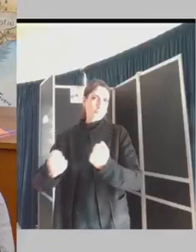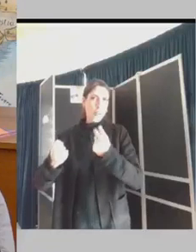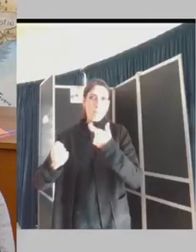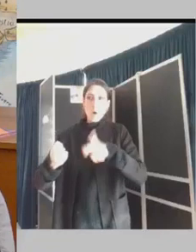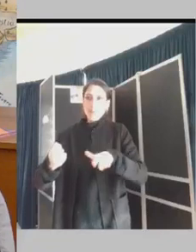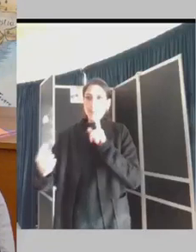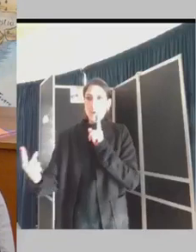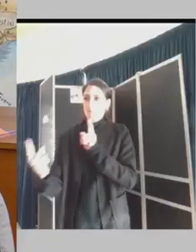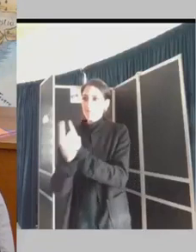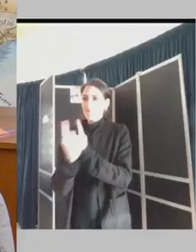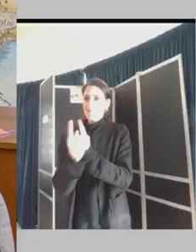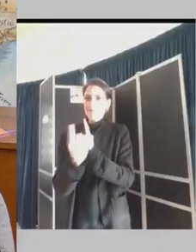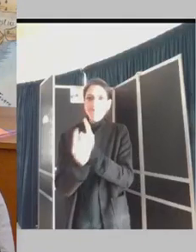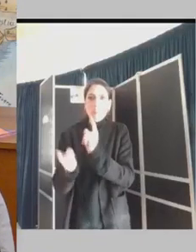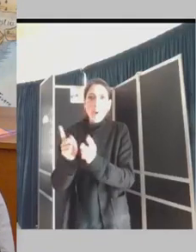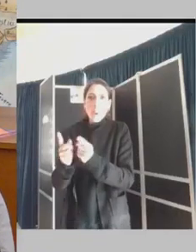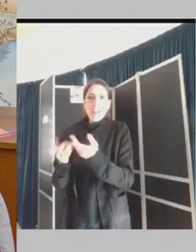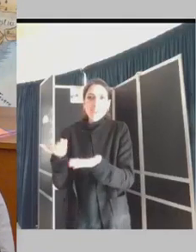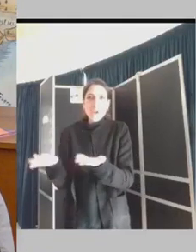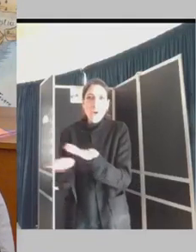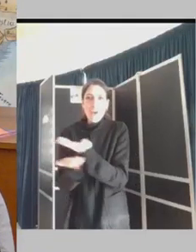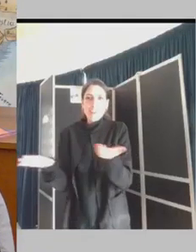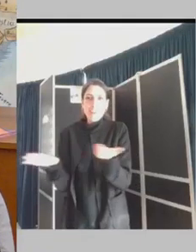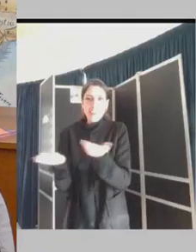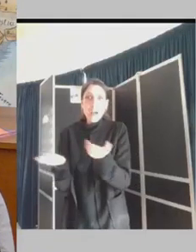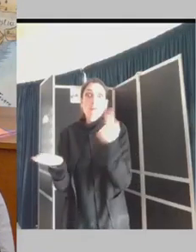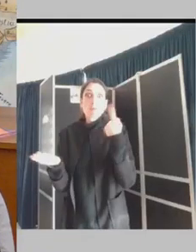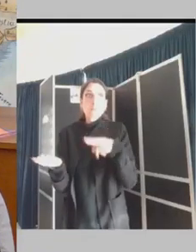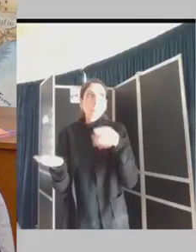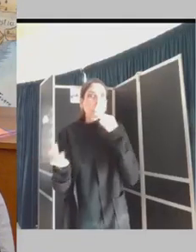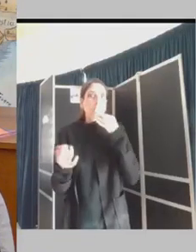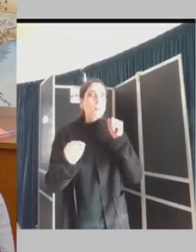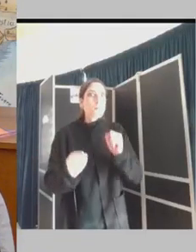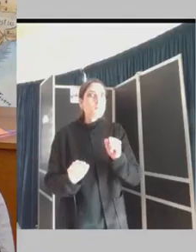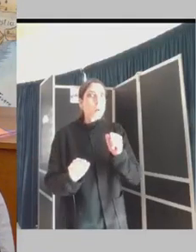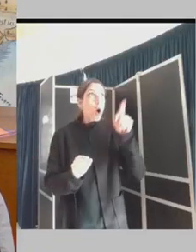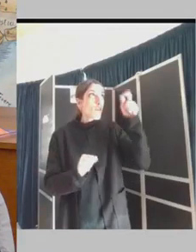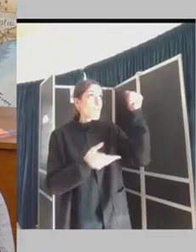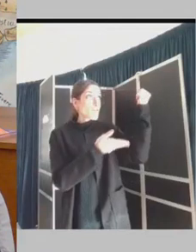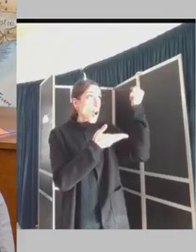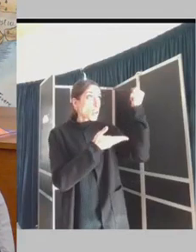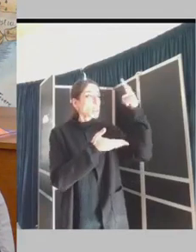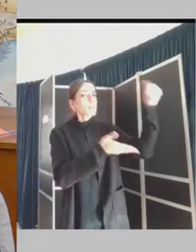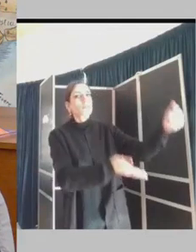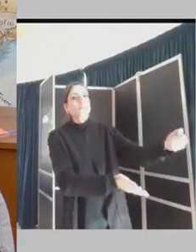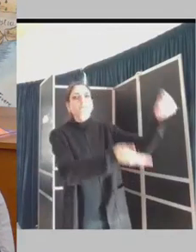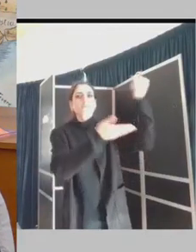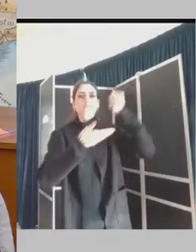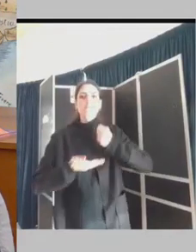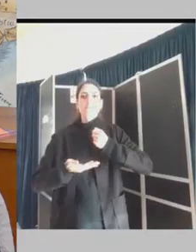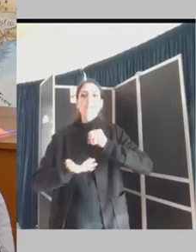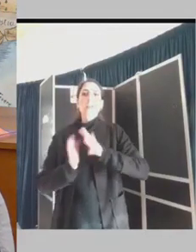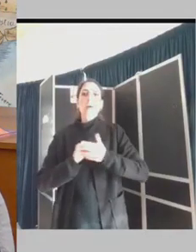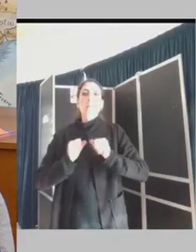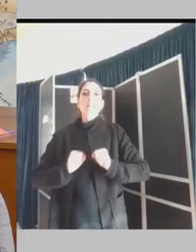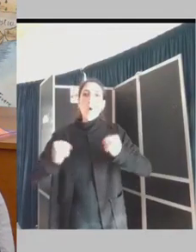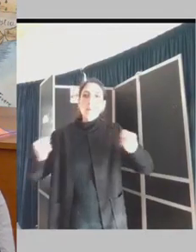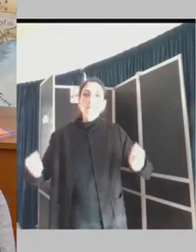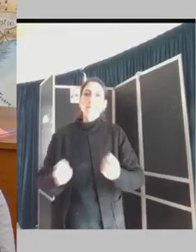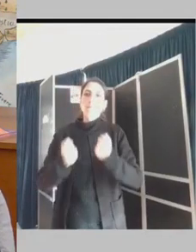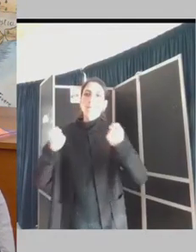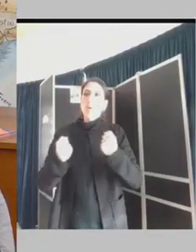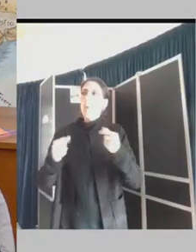popolazione residente. Possiamo attingere a questi fondi e promuovere praticamente, come abbiamo fatto con questo